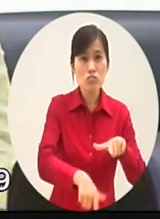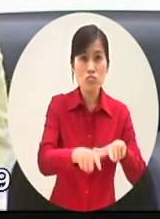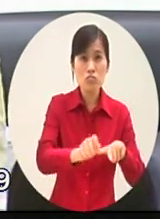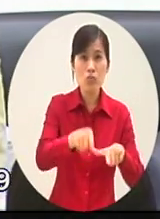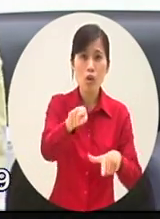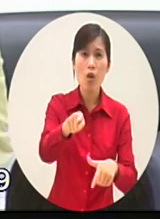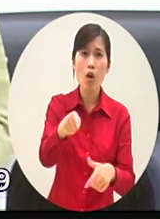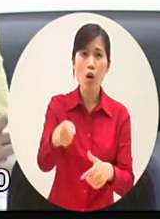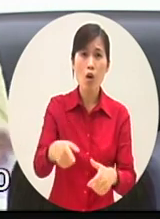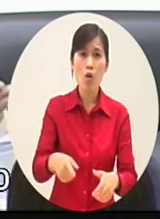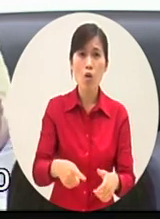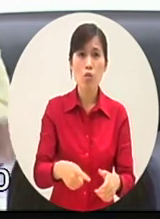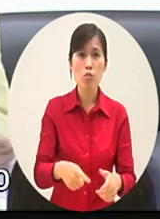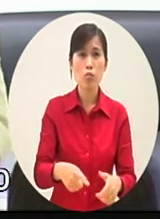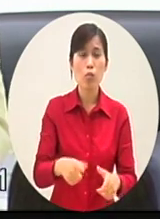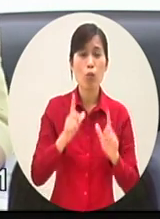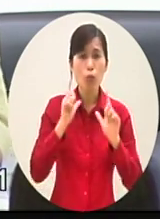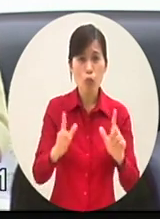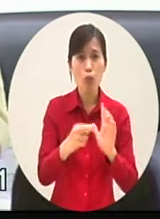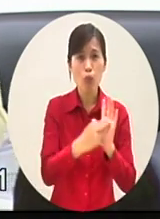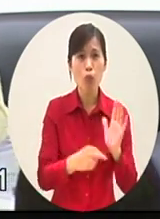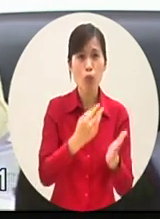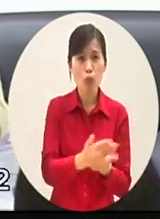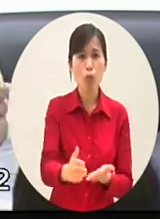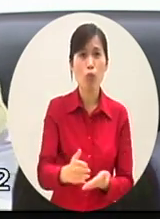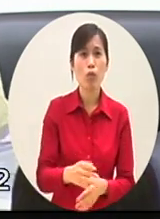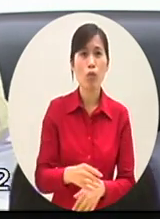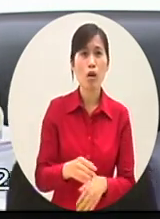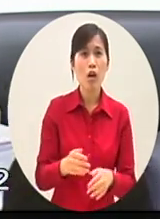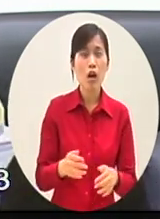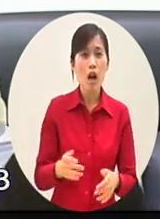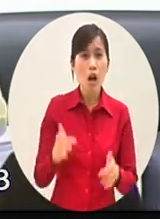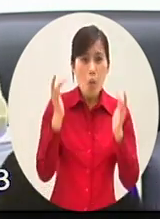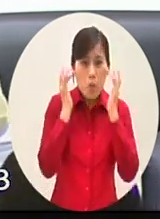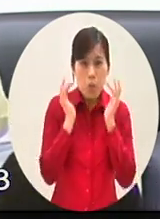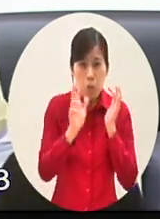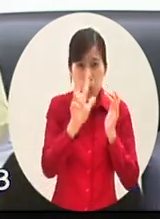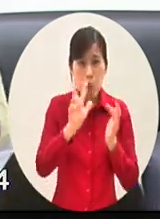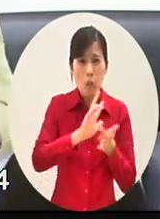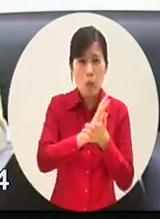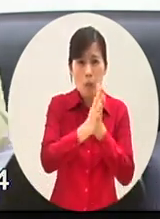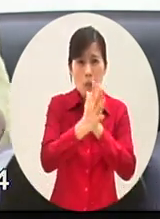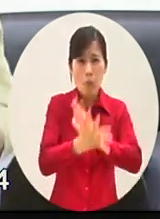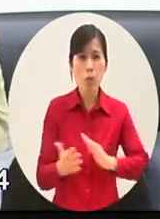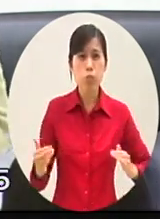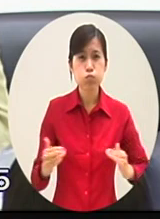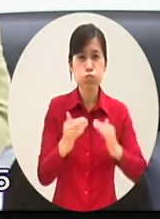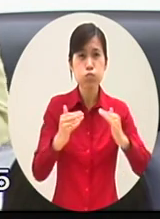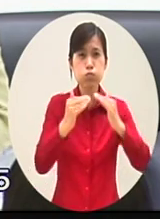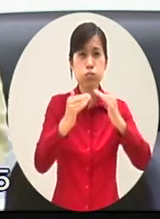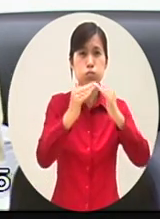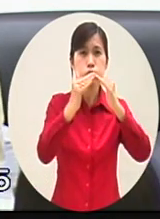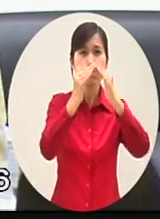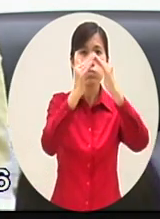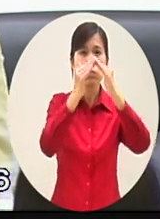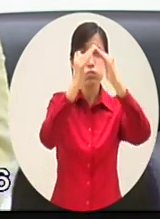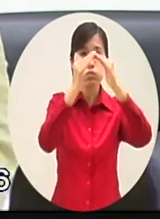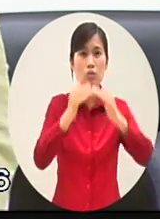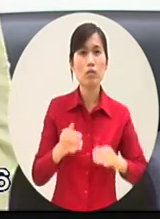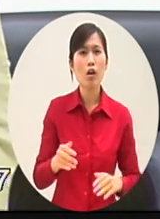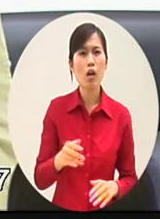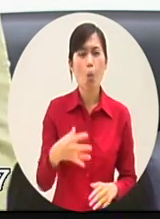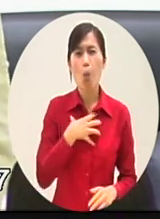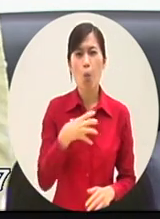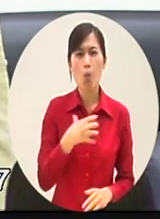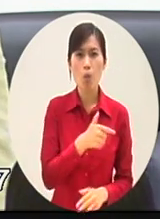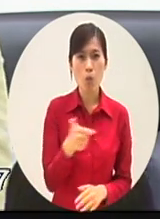能他那个现在都隆起，他夏天又到了，他那个预热，他越来隆起的部分越高，那个太危险了，真的